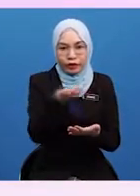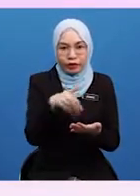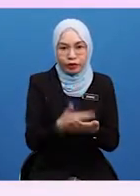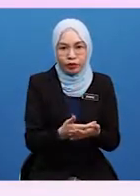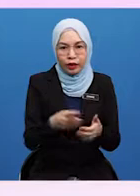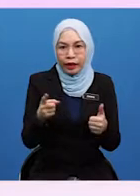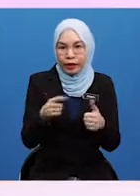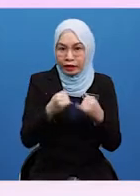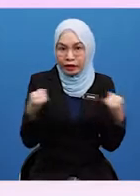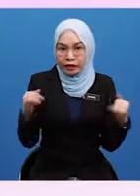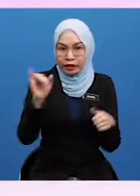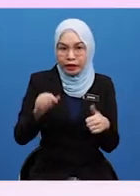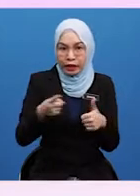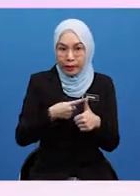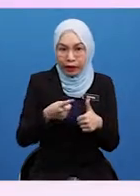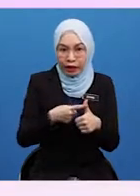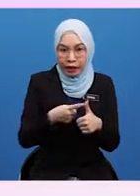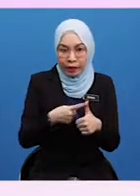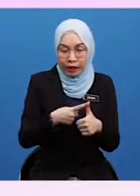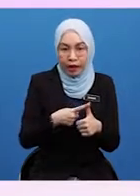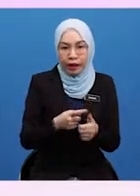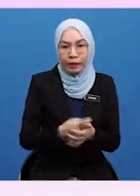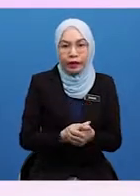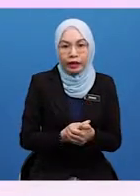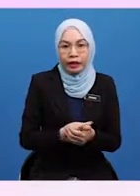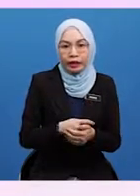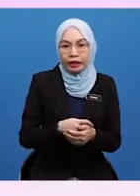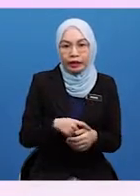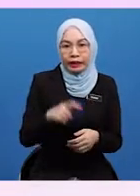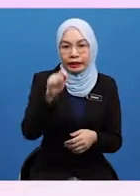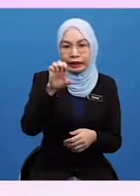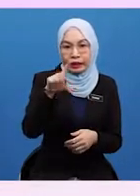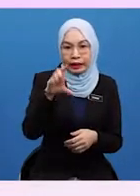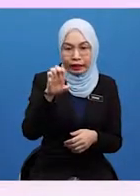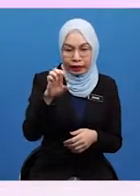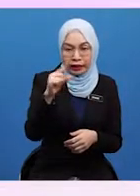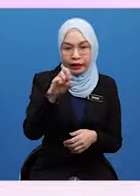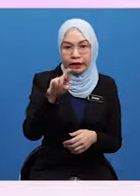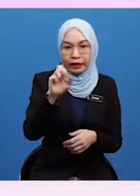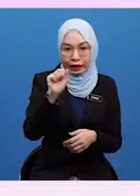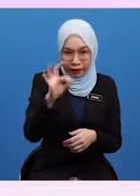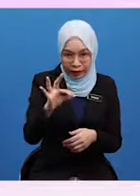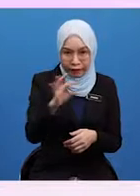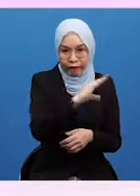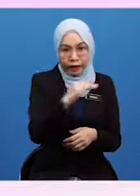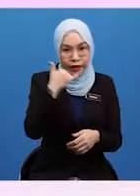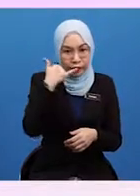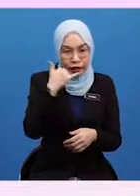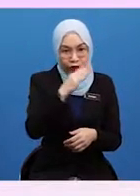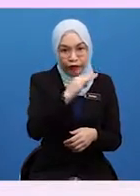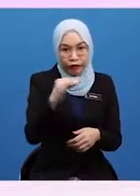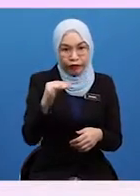kedua sekali void yang ketiga Messenger Lex yang keempat message kelima telepon bibi